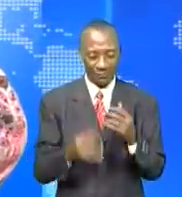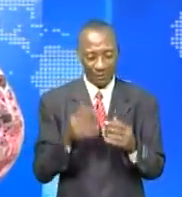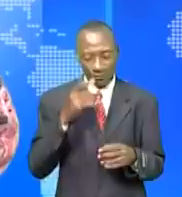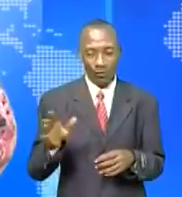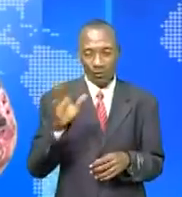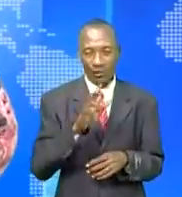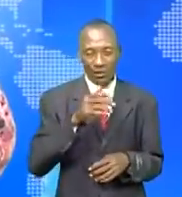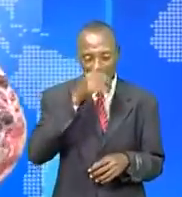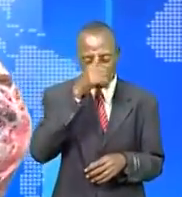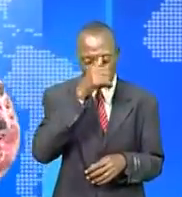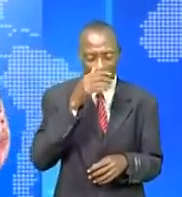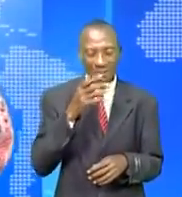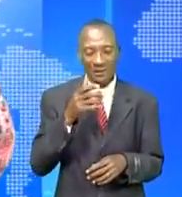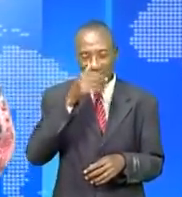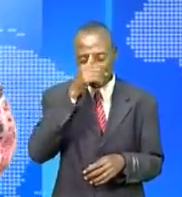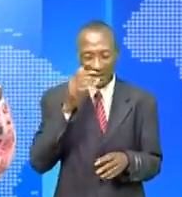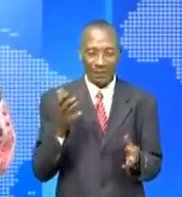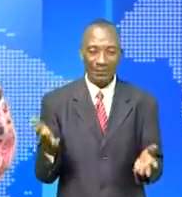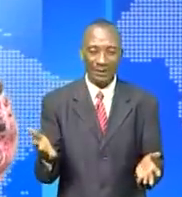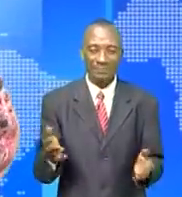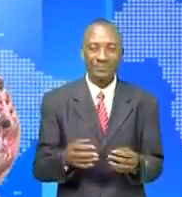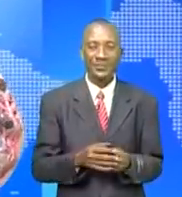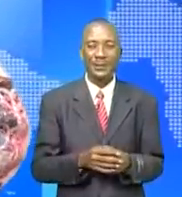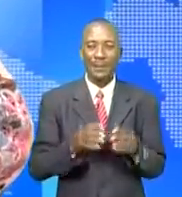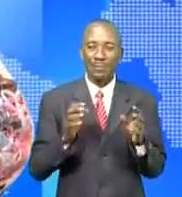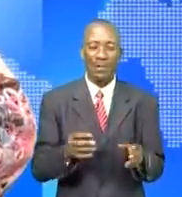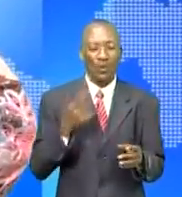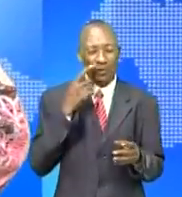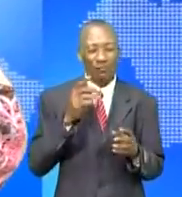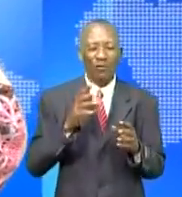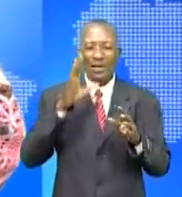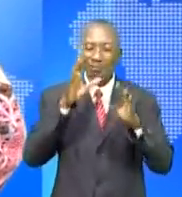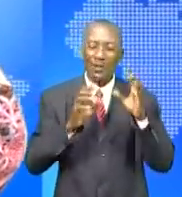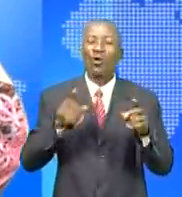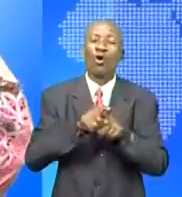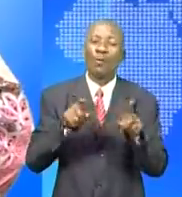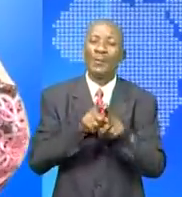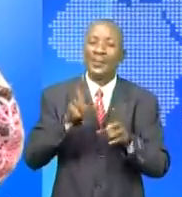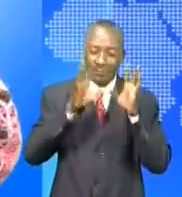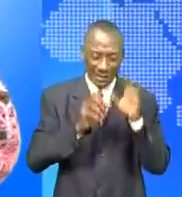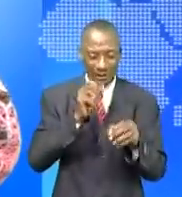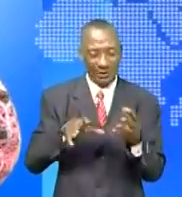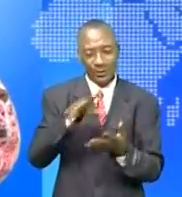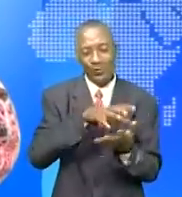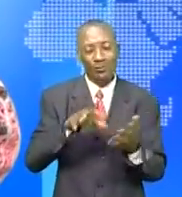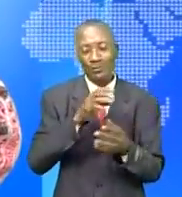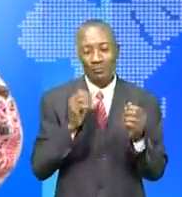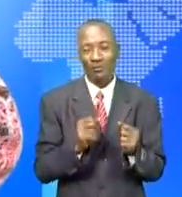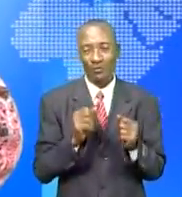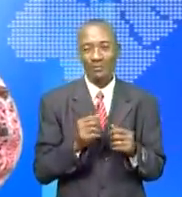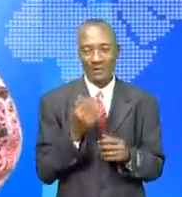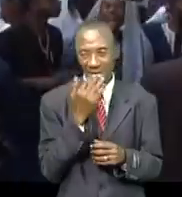communauté. Cela n'a pas facilité la clôture en beauté du mois de Ramadan en RDC. Des précisions avec David